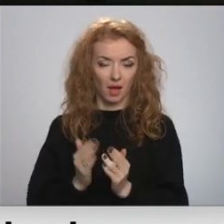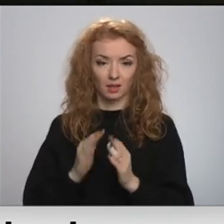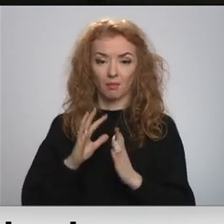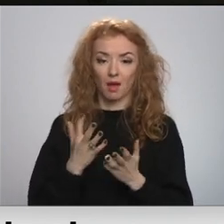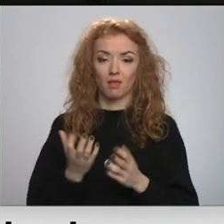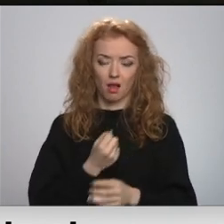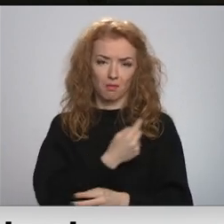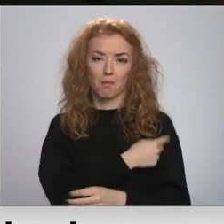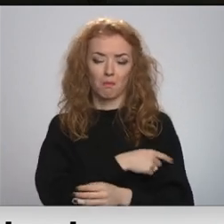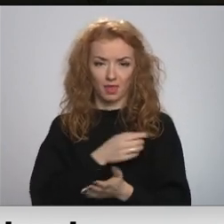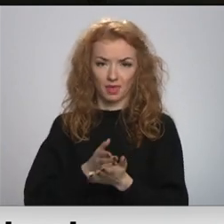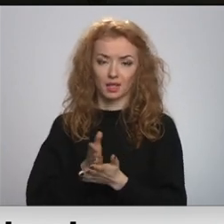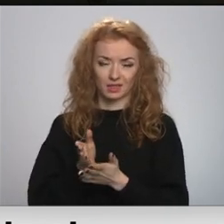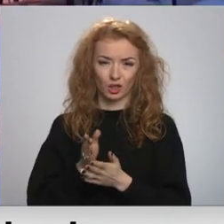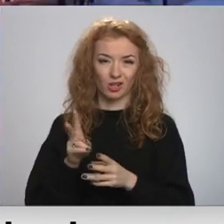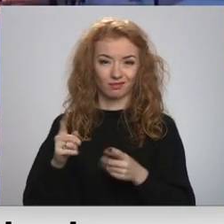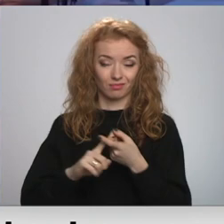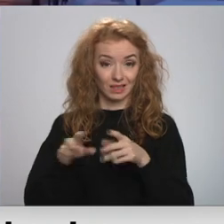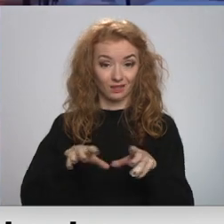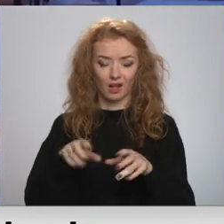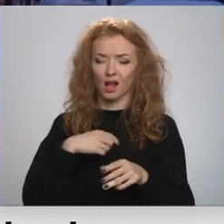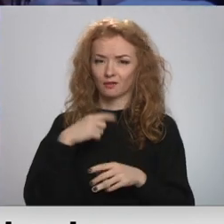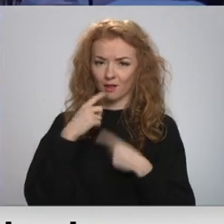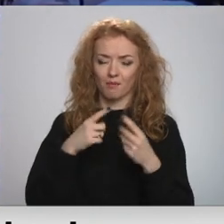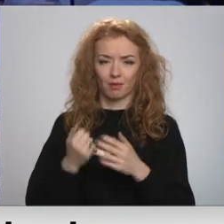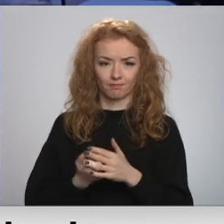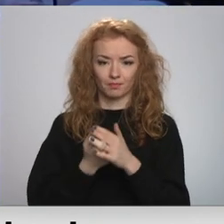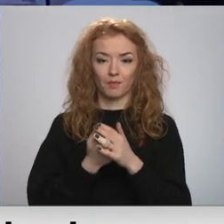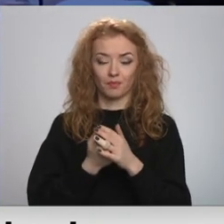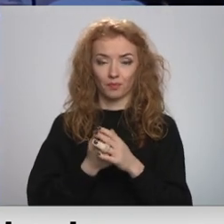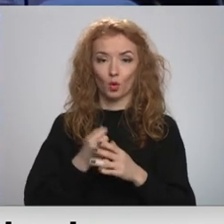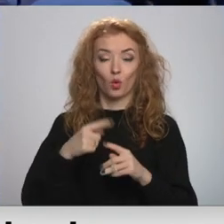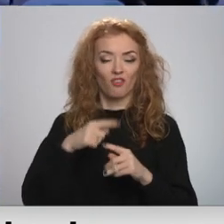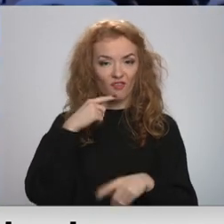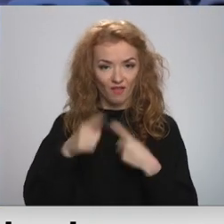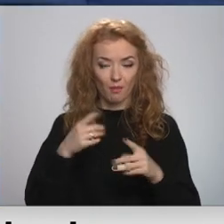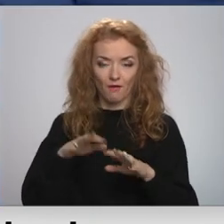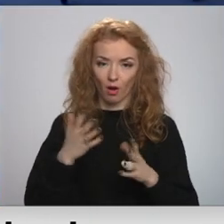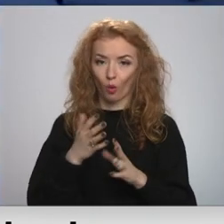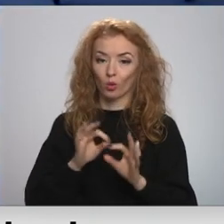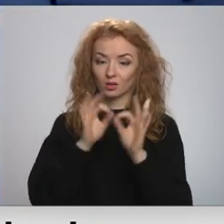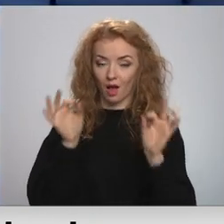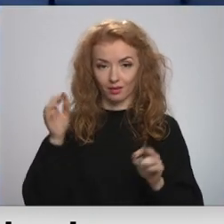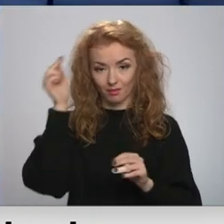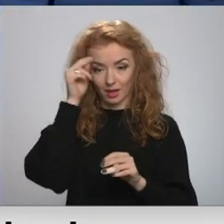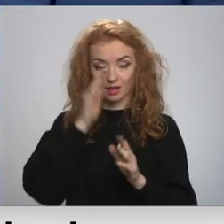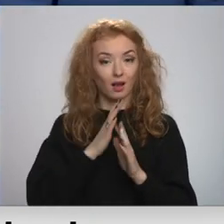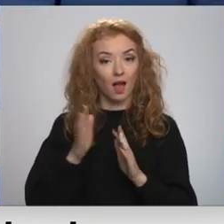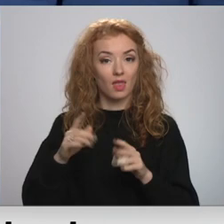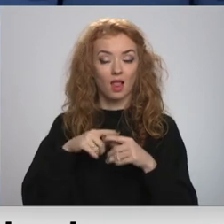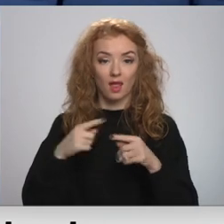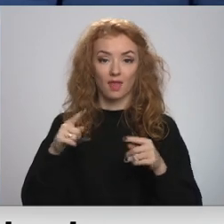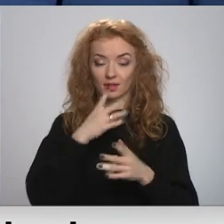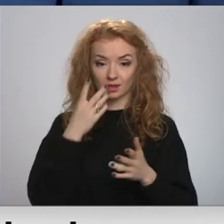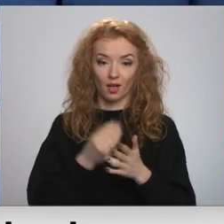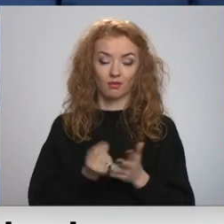medicīnu, respektīvi, kas ir, tos nekad neatsaku. Nekad nav par vēlu kaut ko sākt, uzskata topošais medikis, jo katrai lietai ir savs laiks, līdz